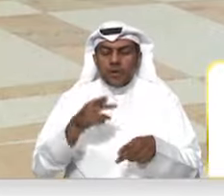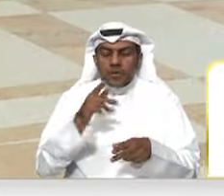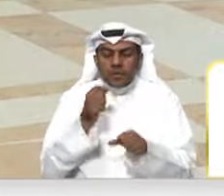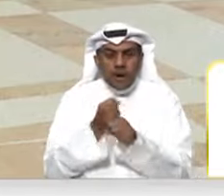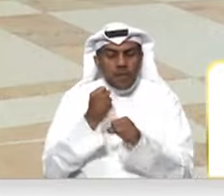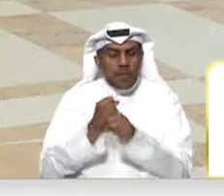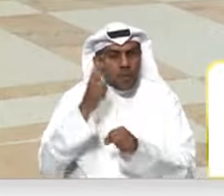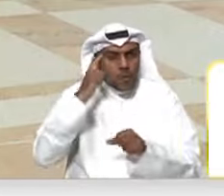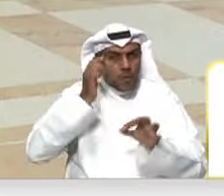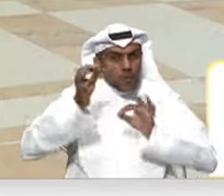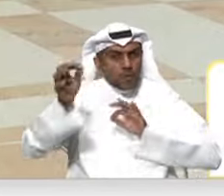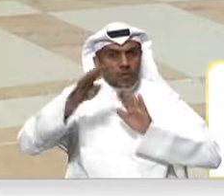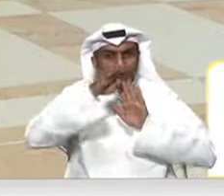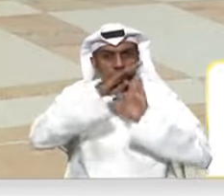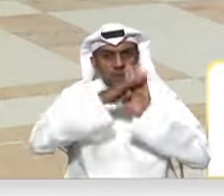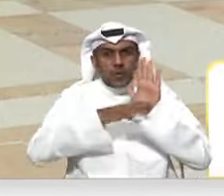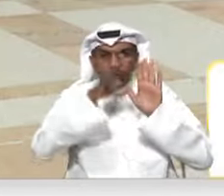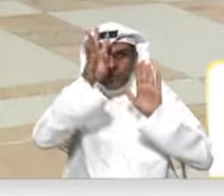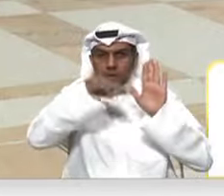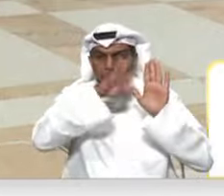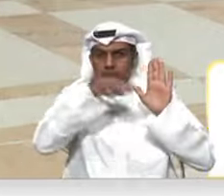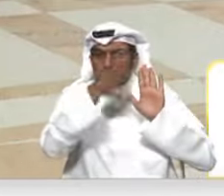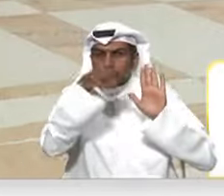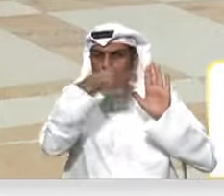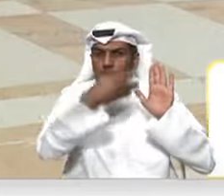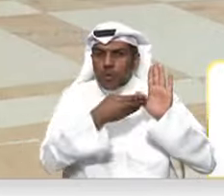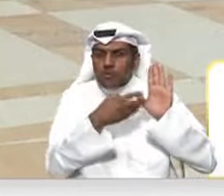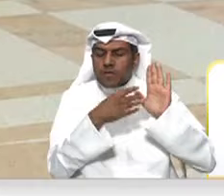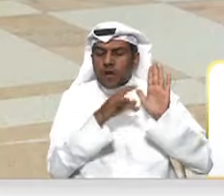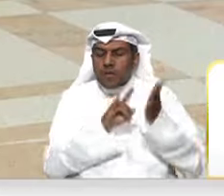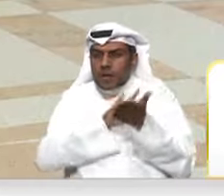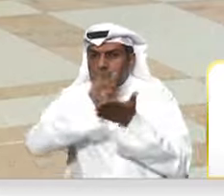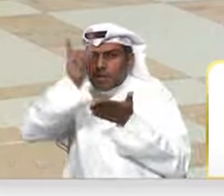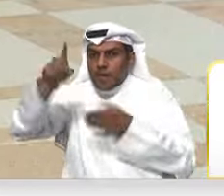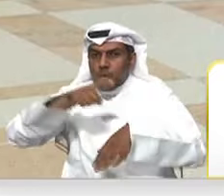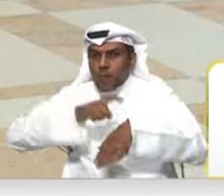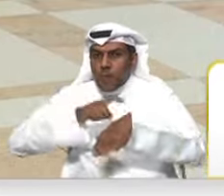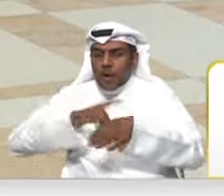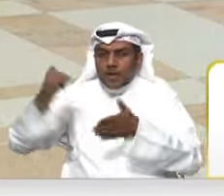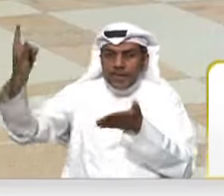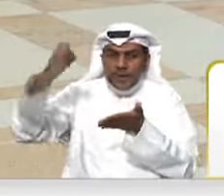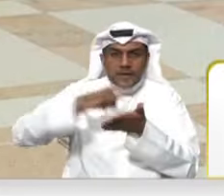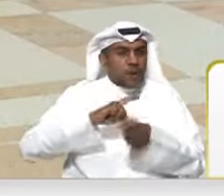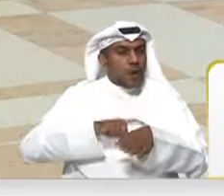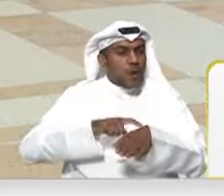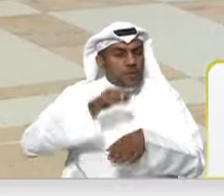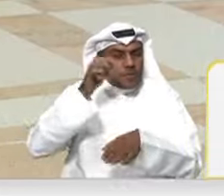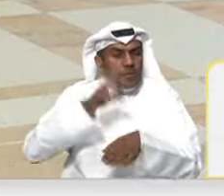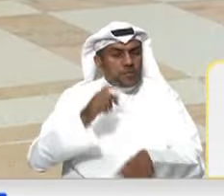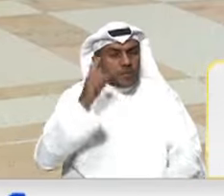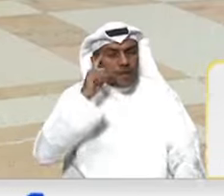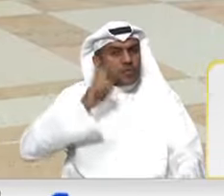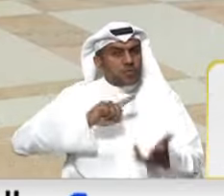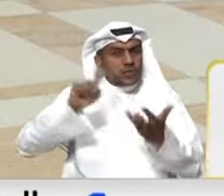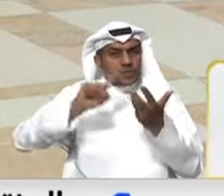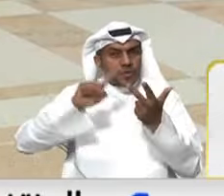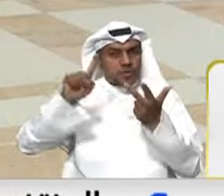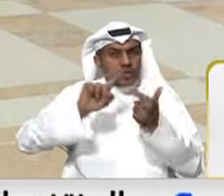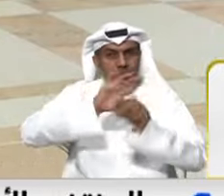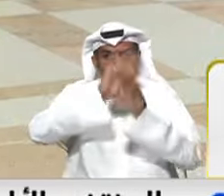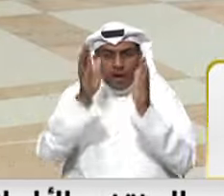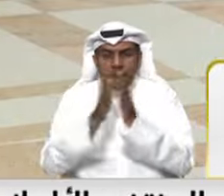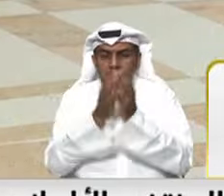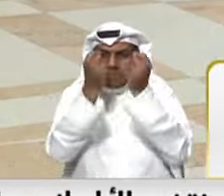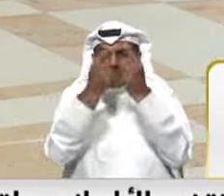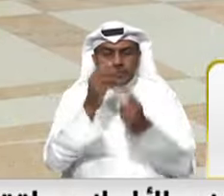الجداول والحصص الزمنيه في اغلاء والوصول لجميع مباني الركاب التزام بجميع الشروط والاحكام اللي من